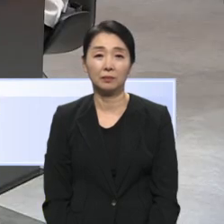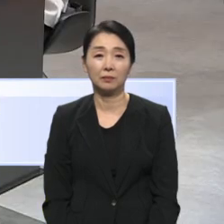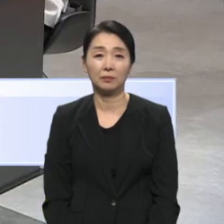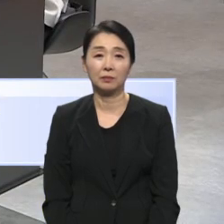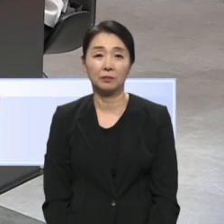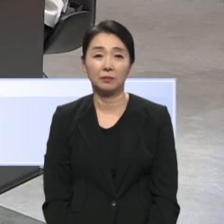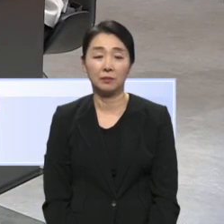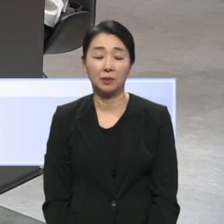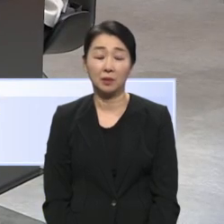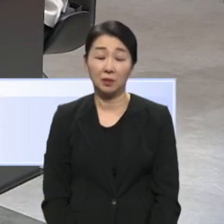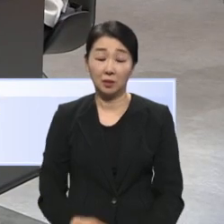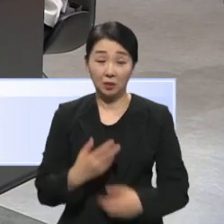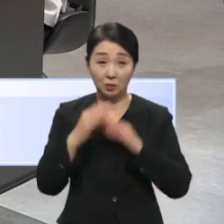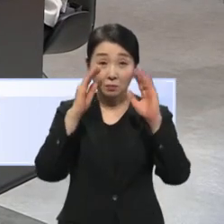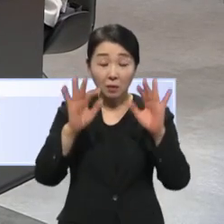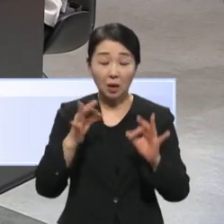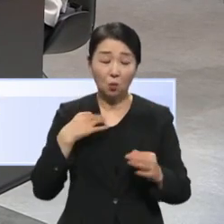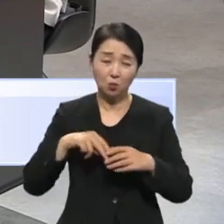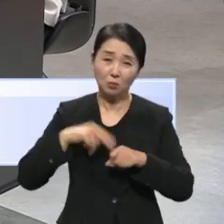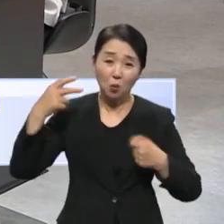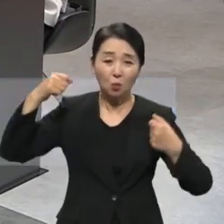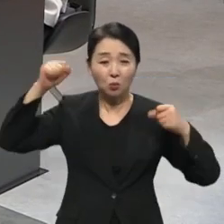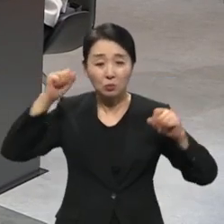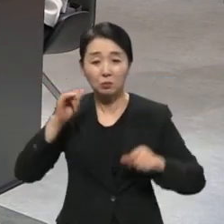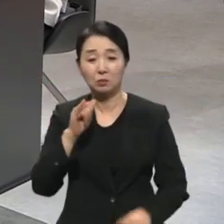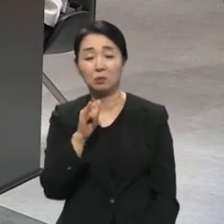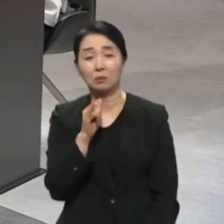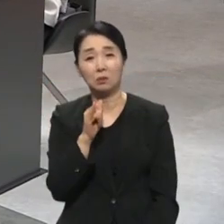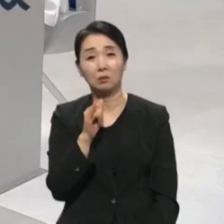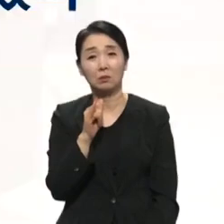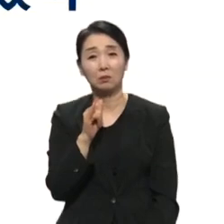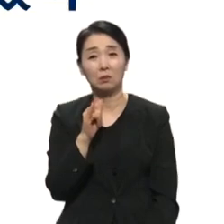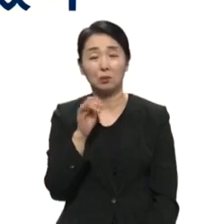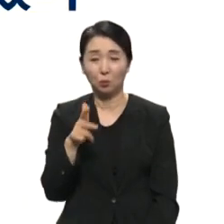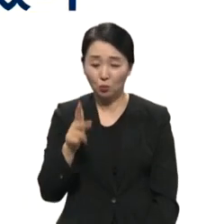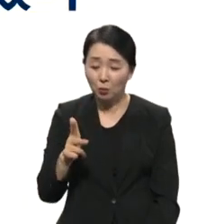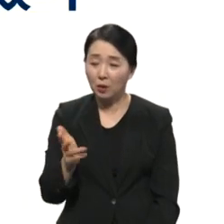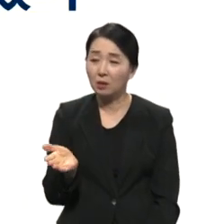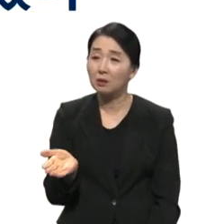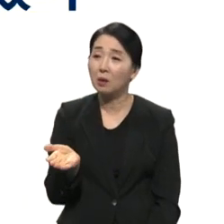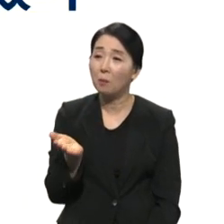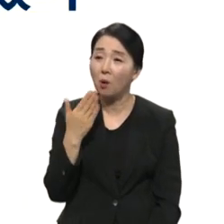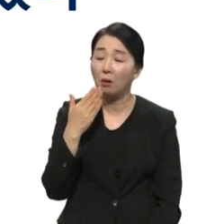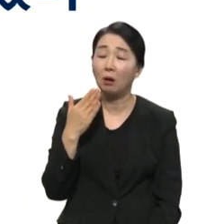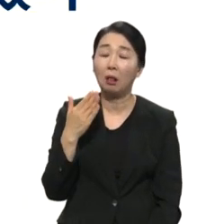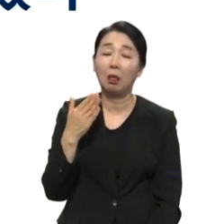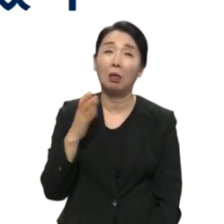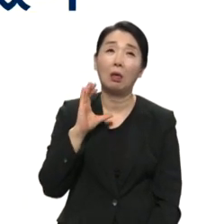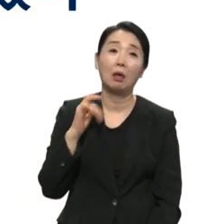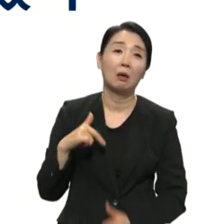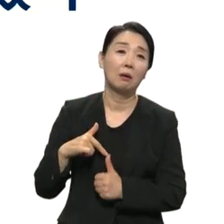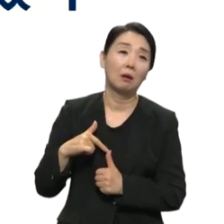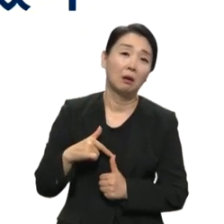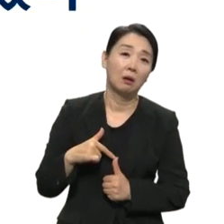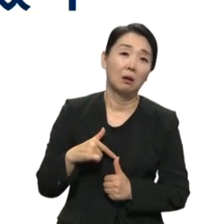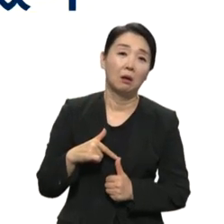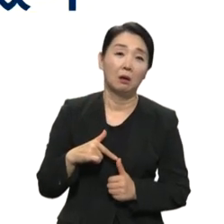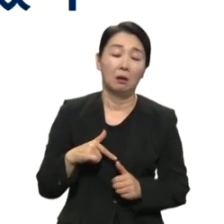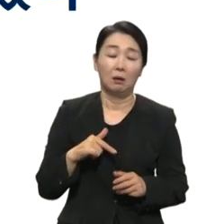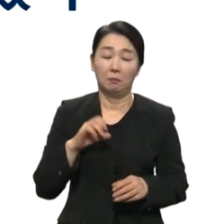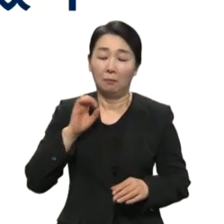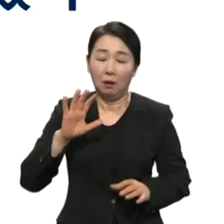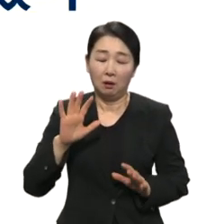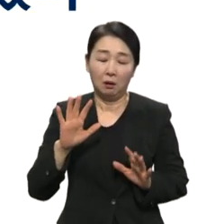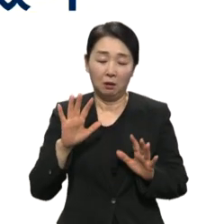에는그가그녀에게 옷을벗게하고춤을추게했으며심지어 소변을마시게까지했다는내용이있는데,이는